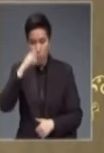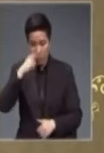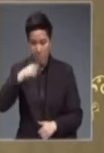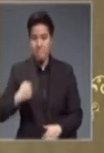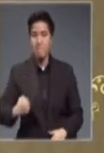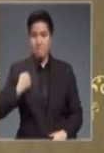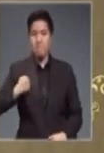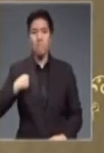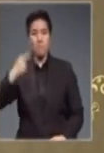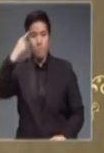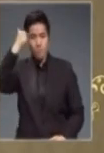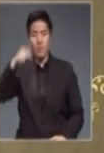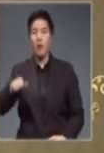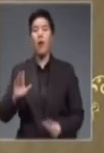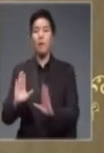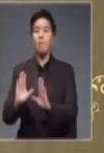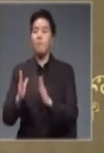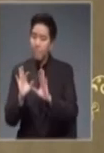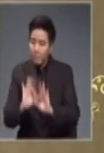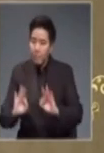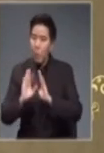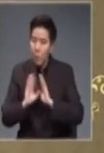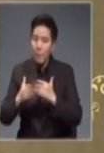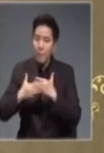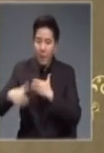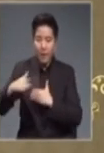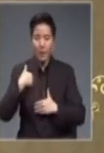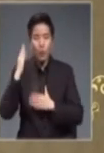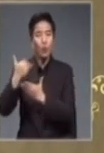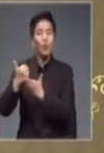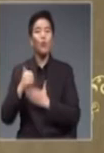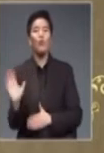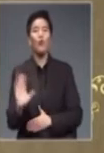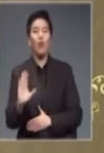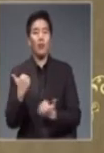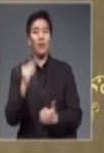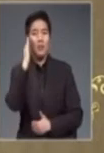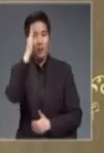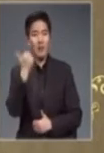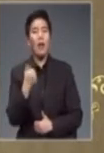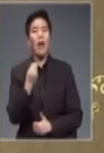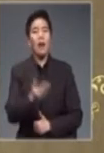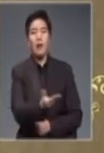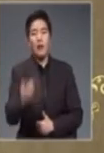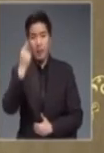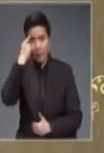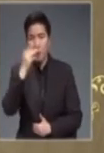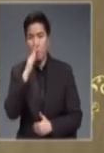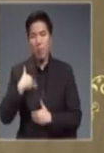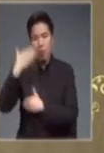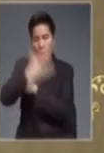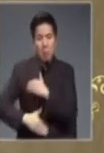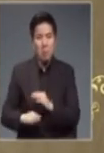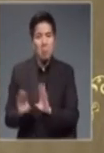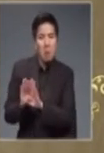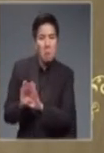ก็เช่นกันนะครับการสร้างชาติการวางรากฐานเพื่ออนาคตก็เป็นฉะนั้นนะครับสำหรับการเตรียมการสำหรับการทำงาน